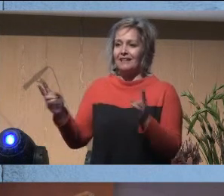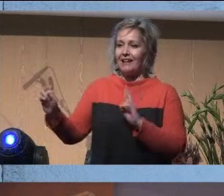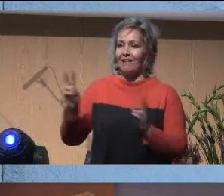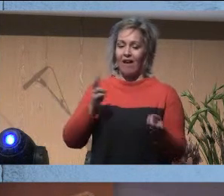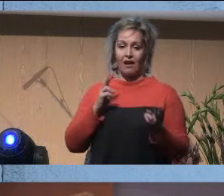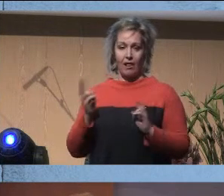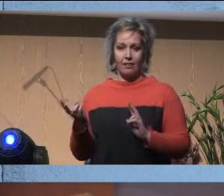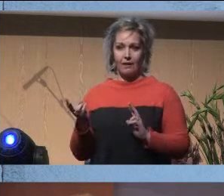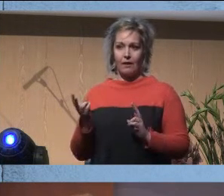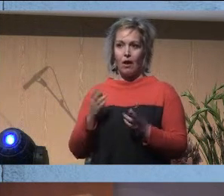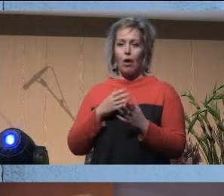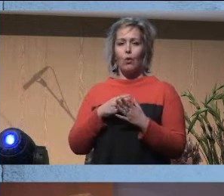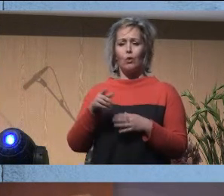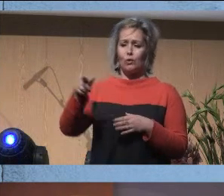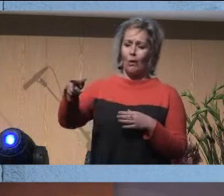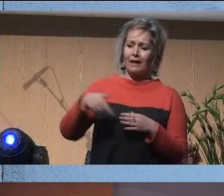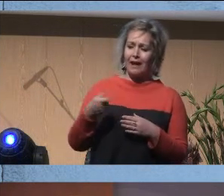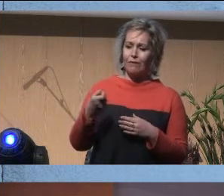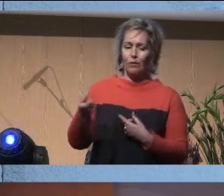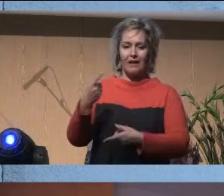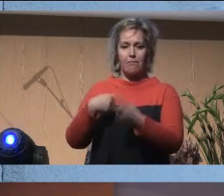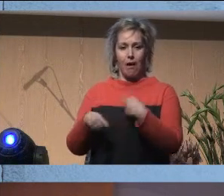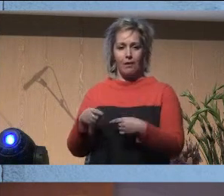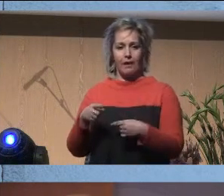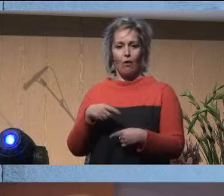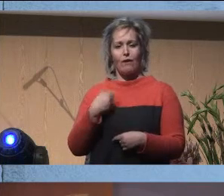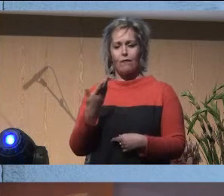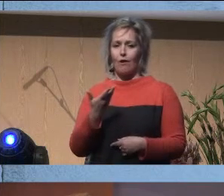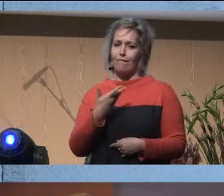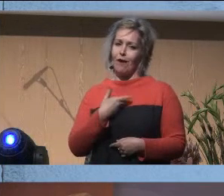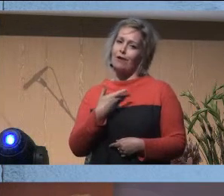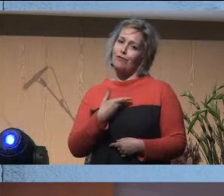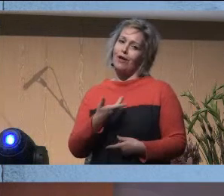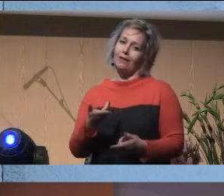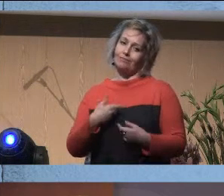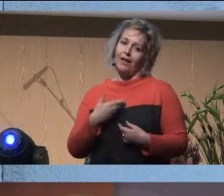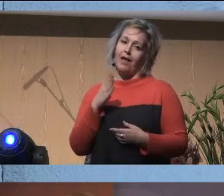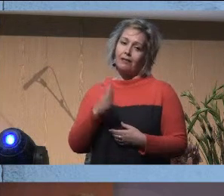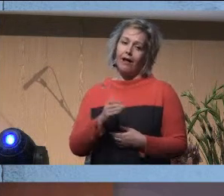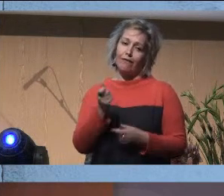hverandre, uten å kreve noe igjen. Og da får vi veldig mye. Takk for oppmerksomheten.